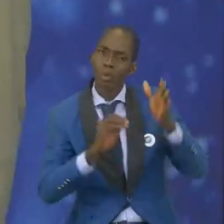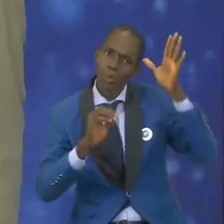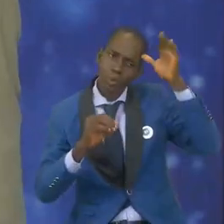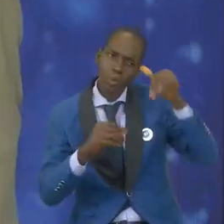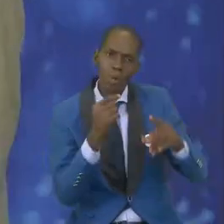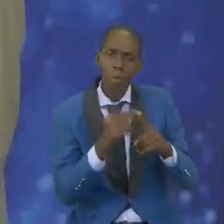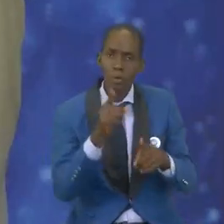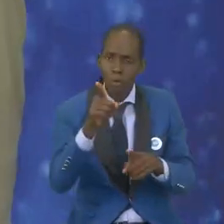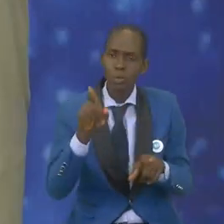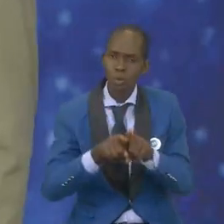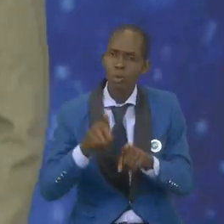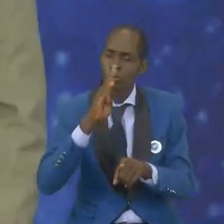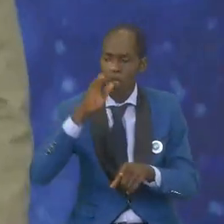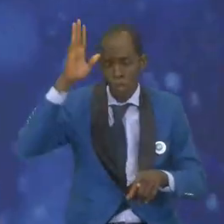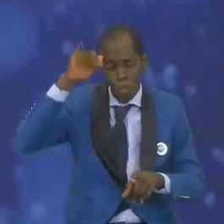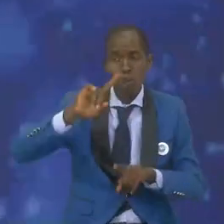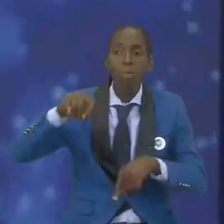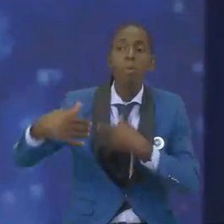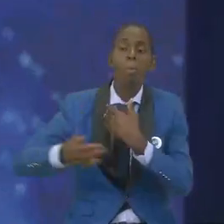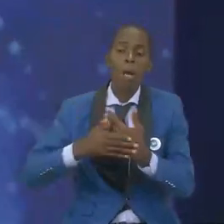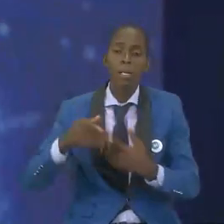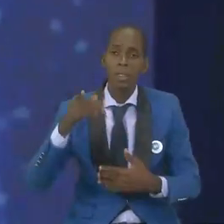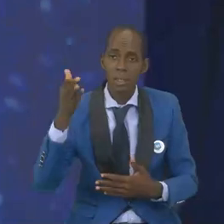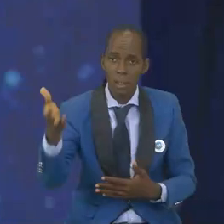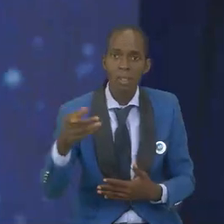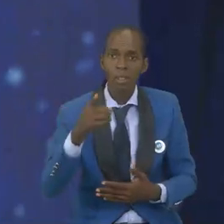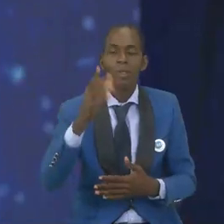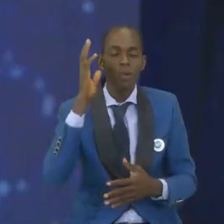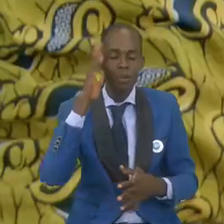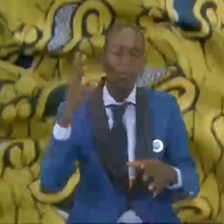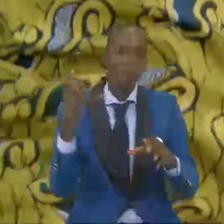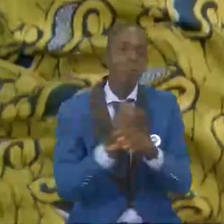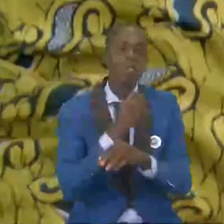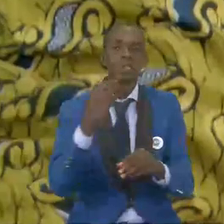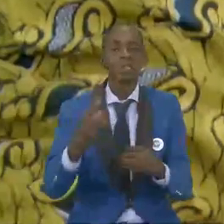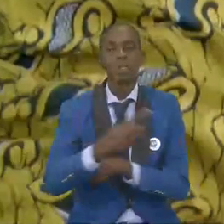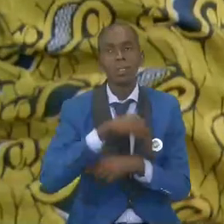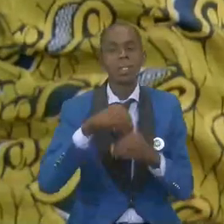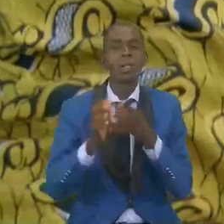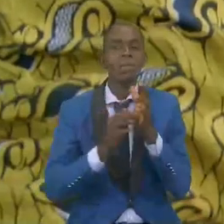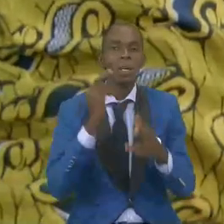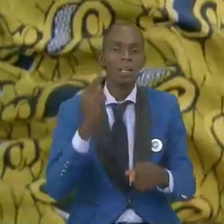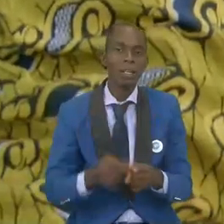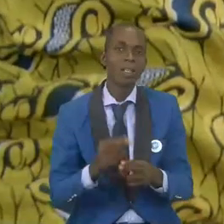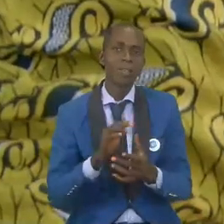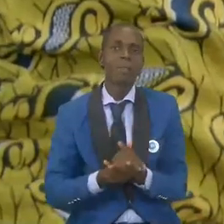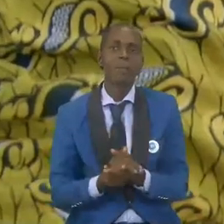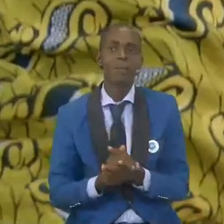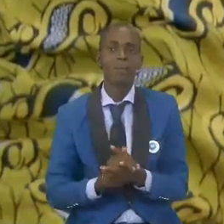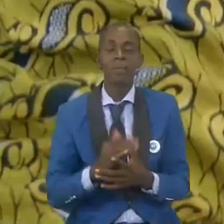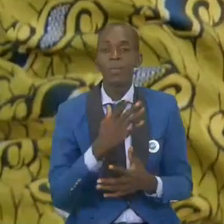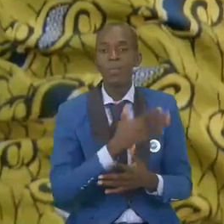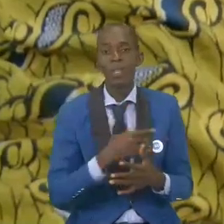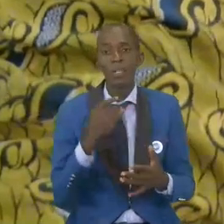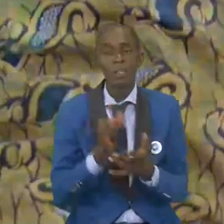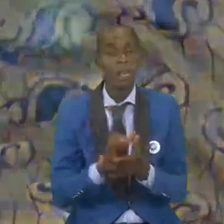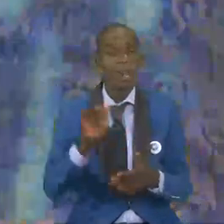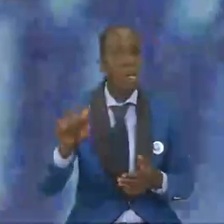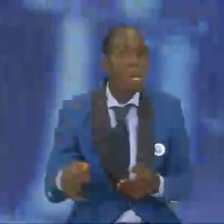vendre. Ils sont en train de faire une déclaration. S'ils sont têtus, montre-les que toi tu es têtu. Retourne là-bas. Et tu vas